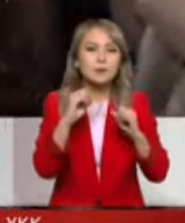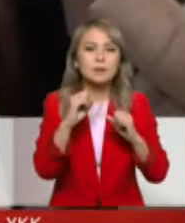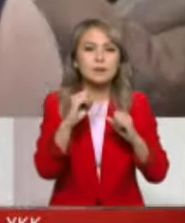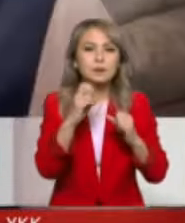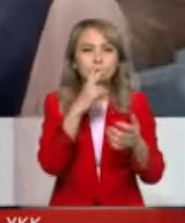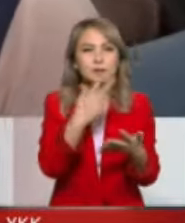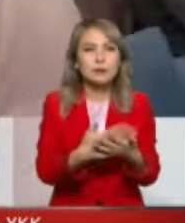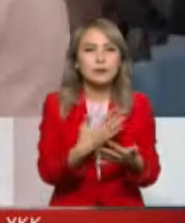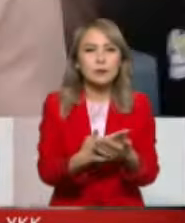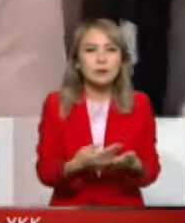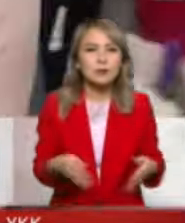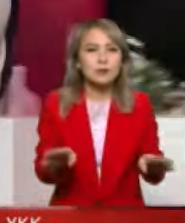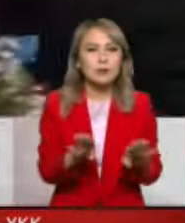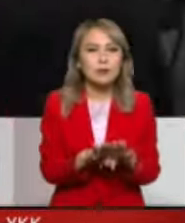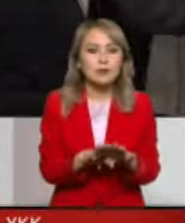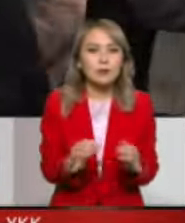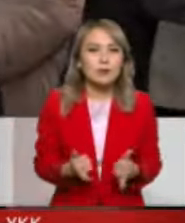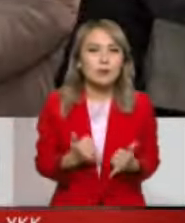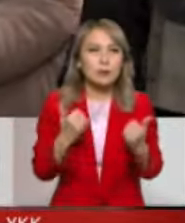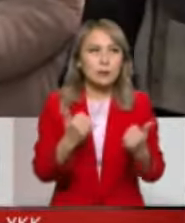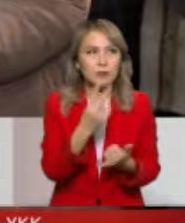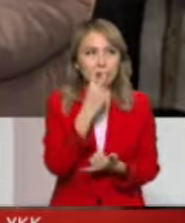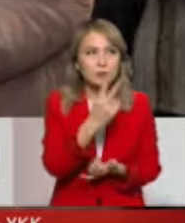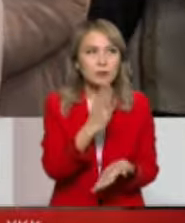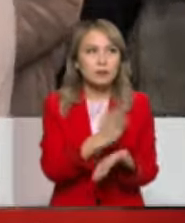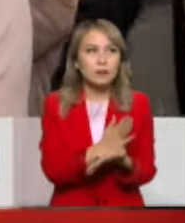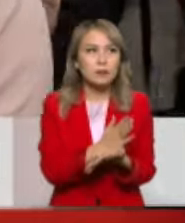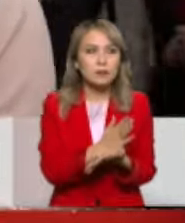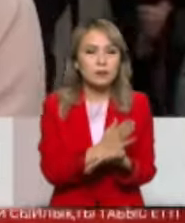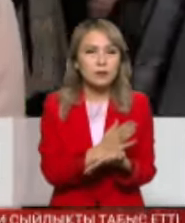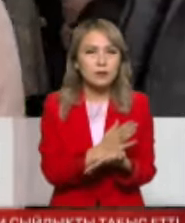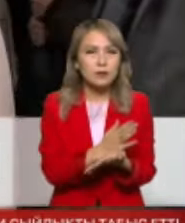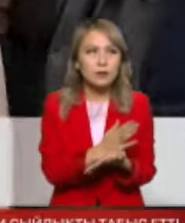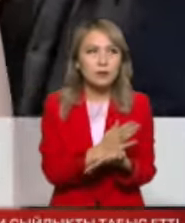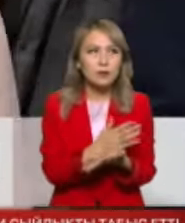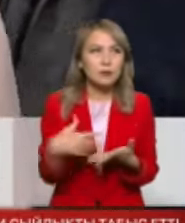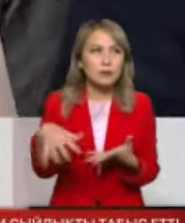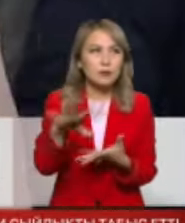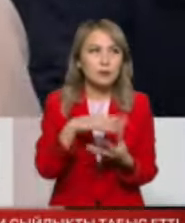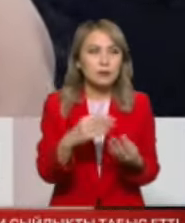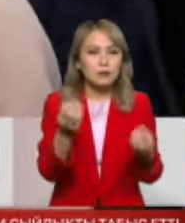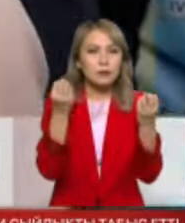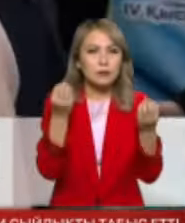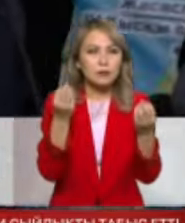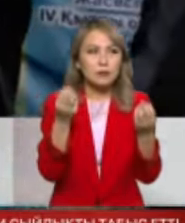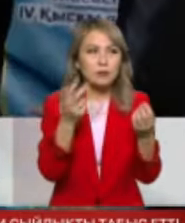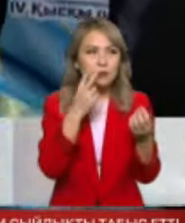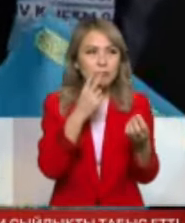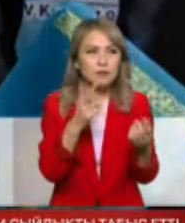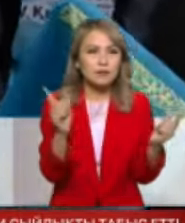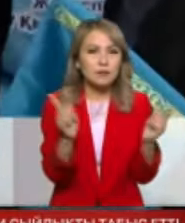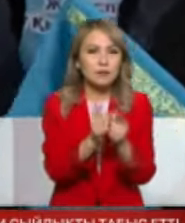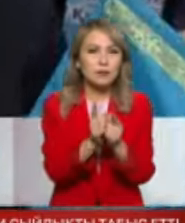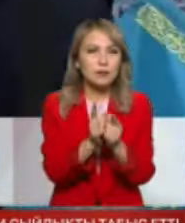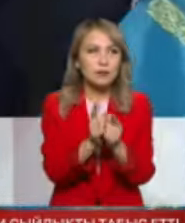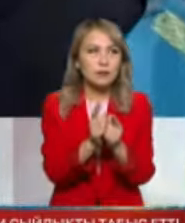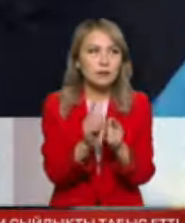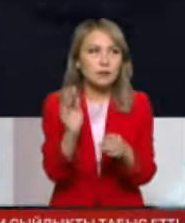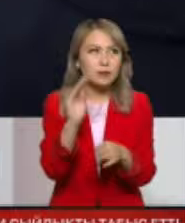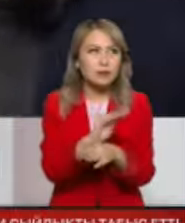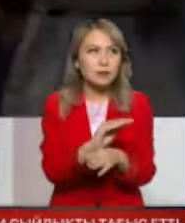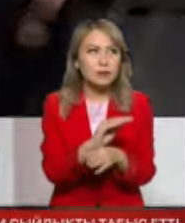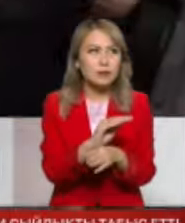жатқан құрметті өздеріңіз көріп жатсыздар. Енді барынша сән салтанатымен қарсы алды. Енді айта кететін